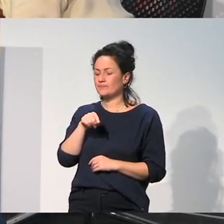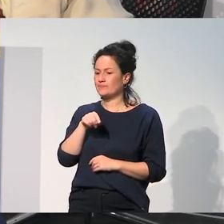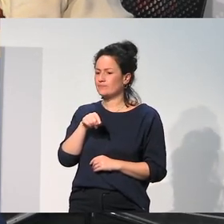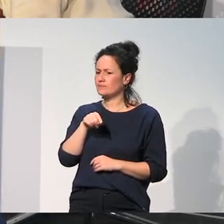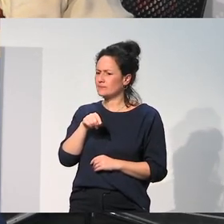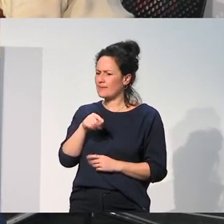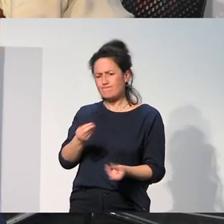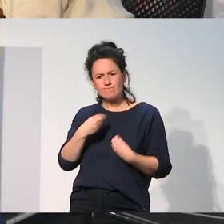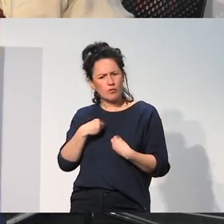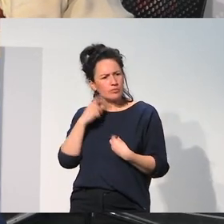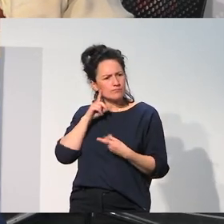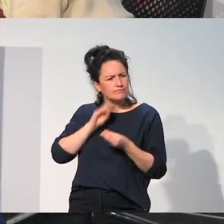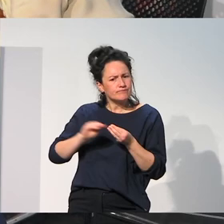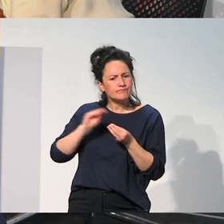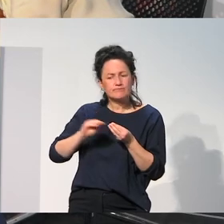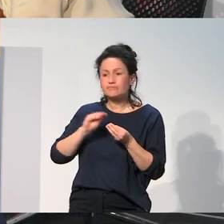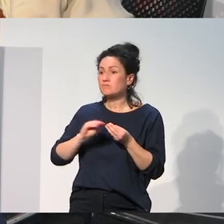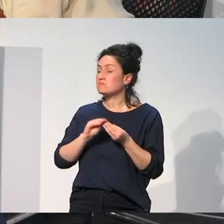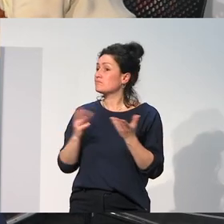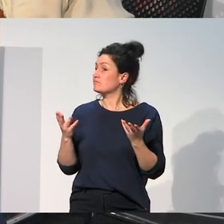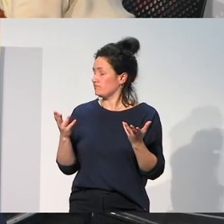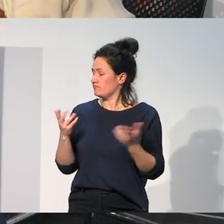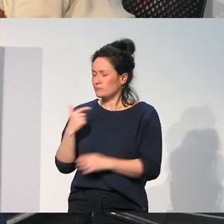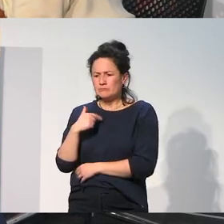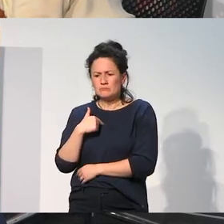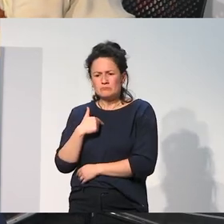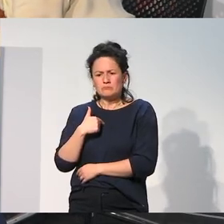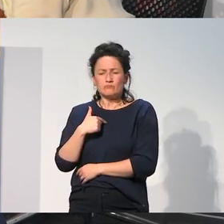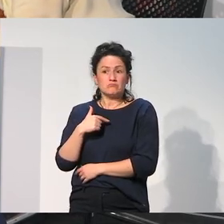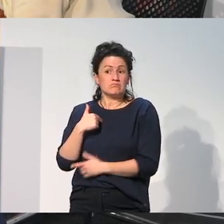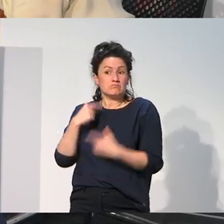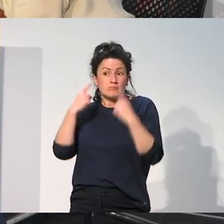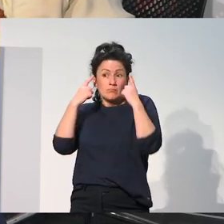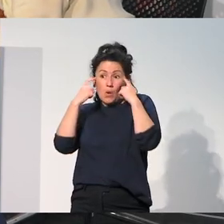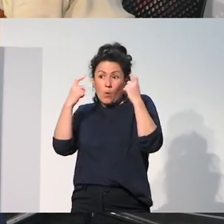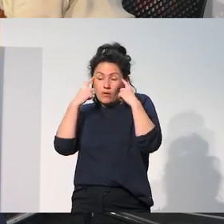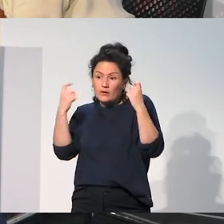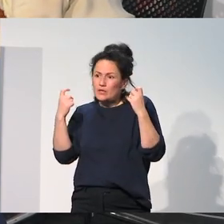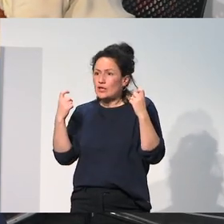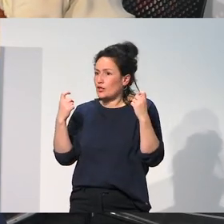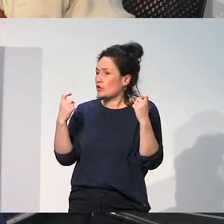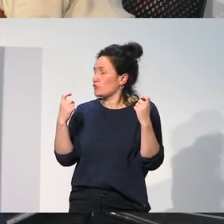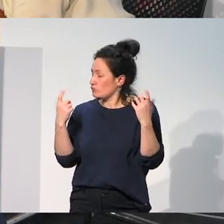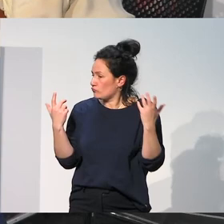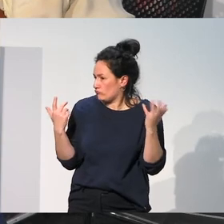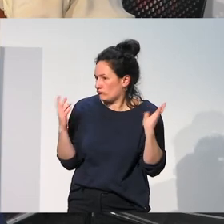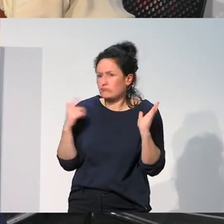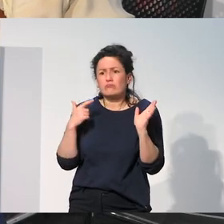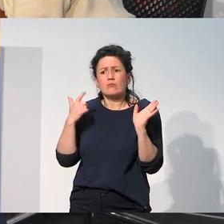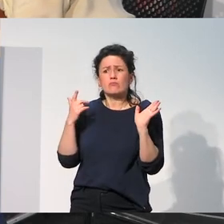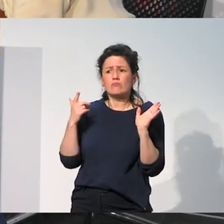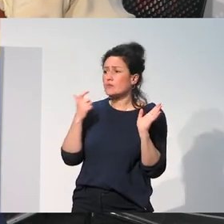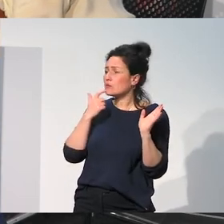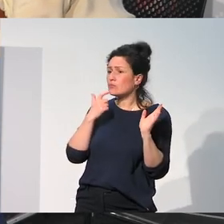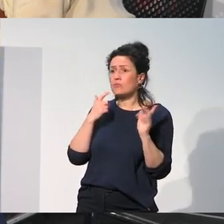ça m'intrigue. Et j'ai une théorie tout à fait... qui n'a aucune prétention à être